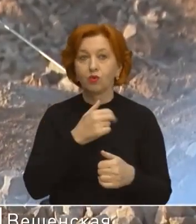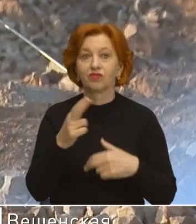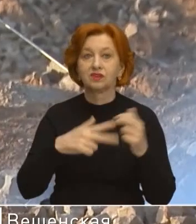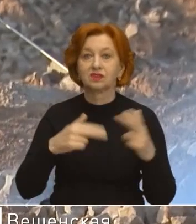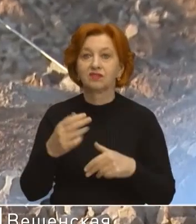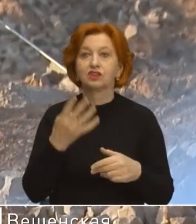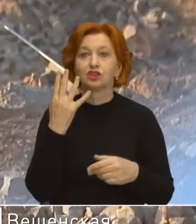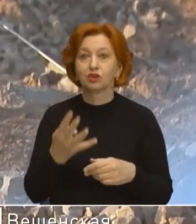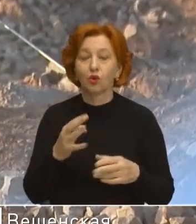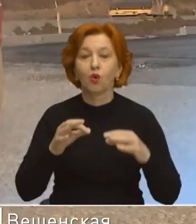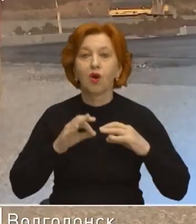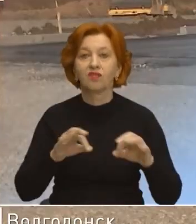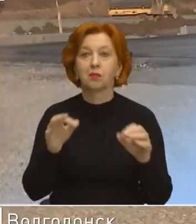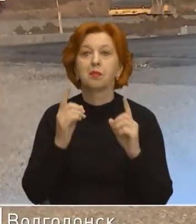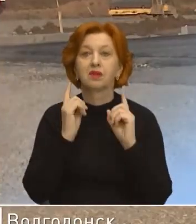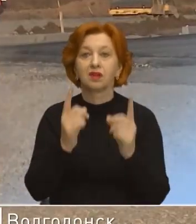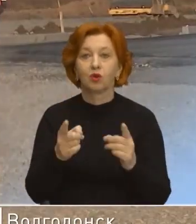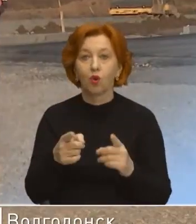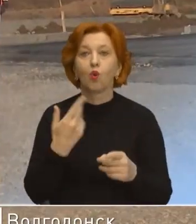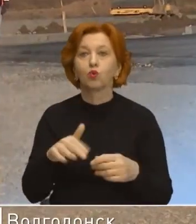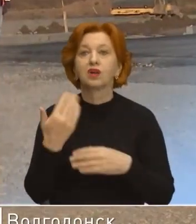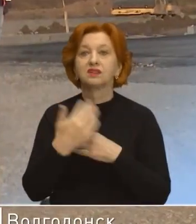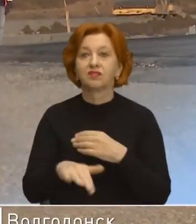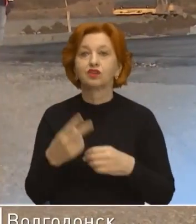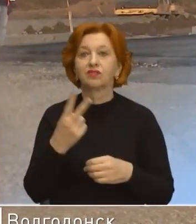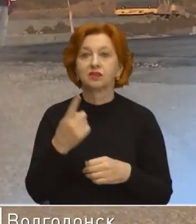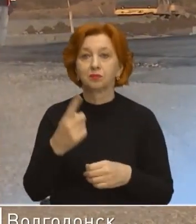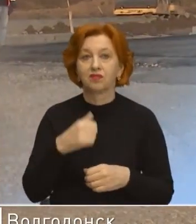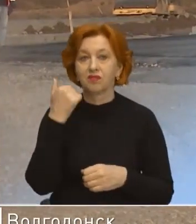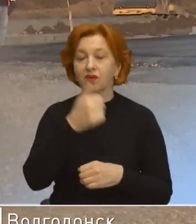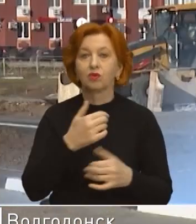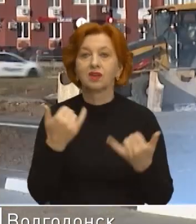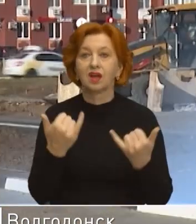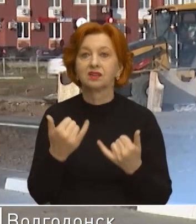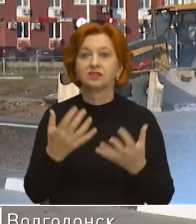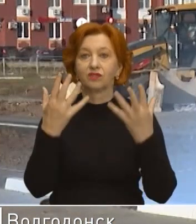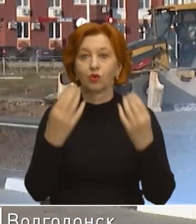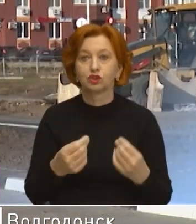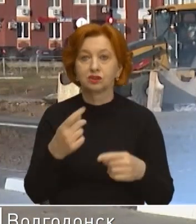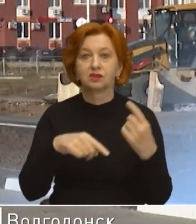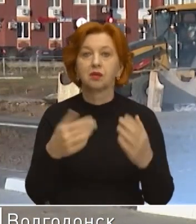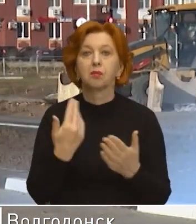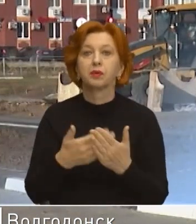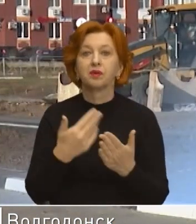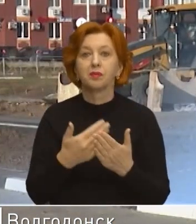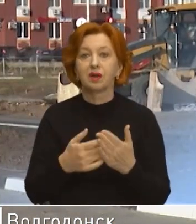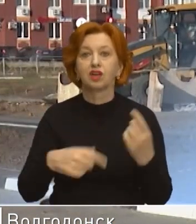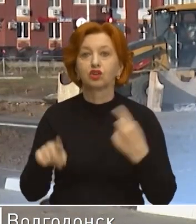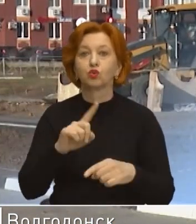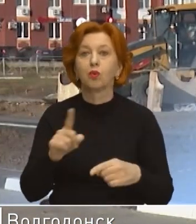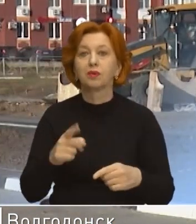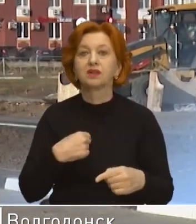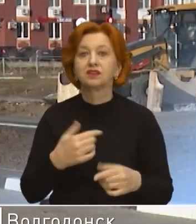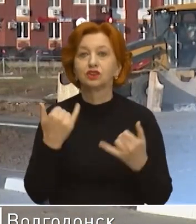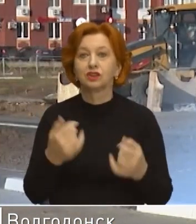строительство 4 автомобильных дорог. Срок завершения – декабрь 2021 года. На сегодняшний день, вот, к примеру, на том участке, на котором мы